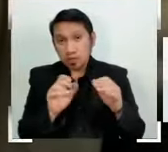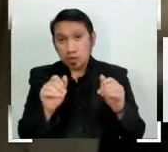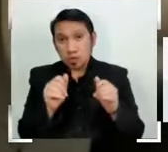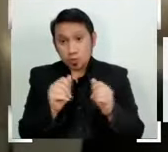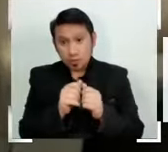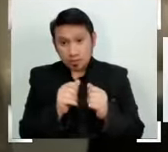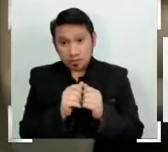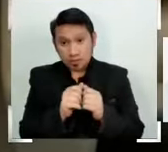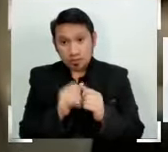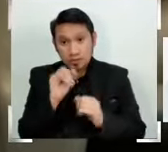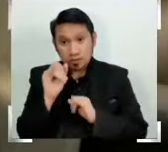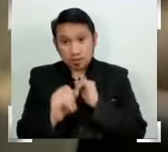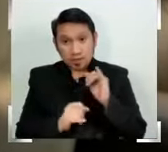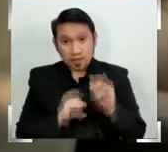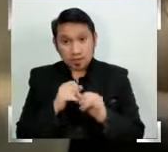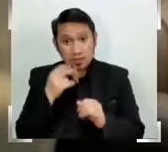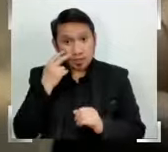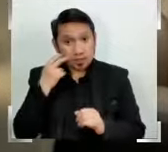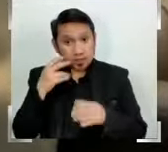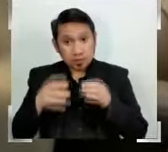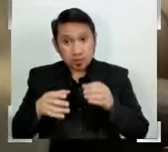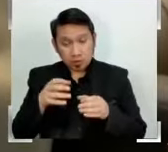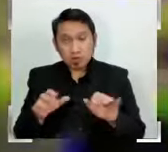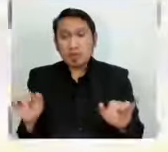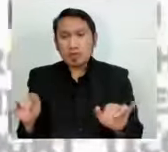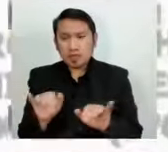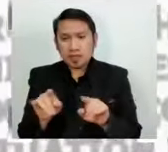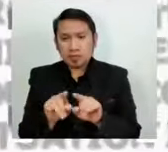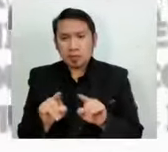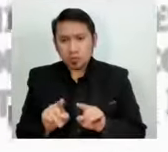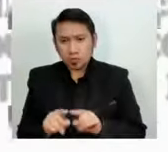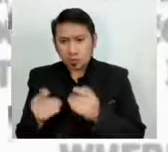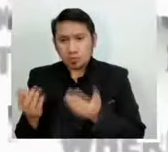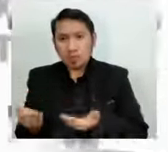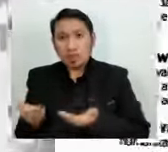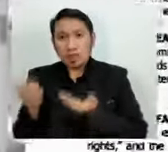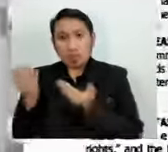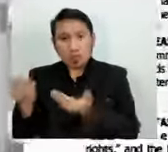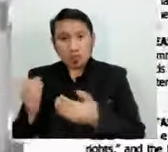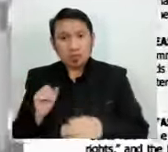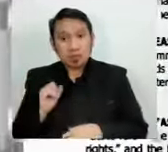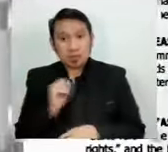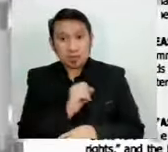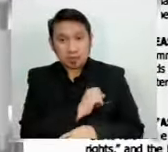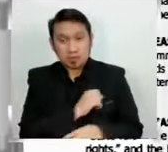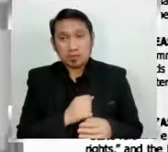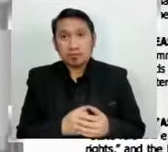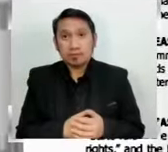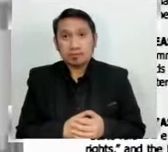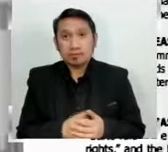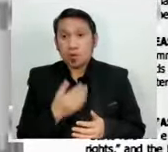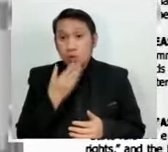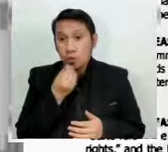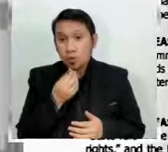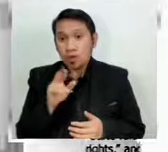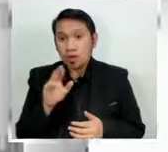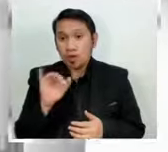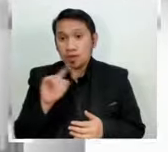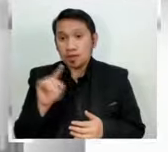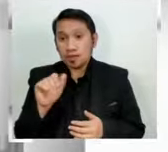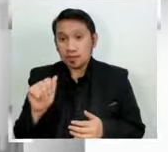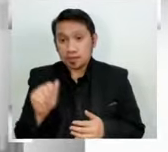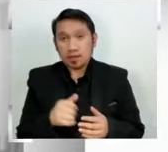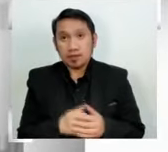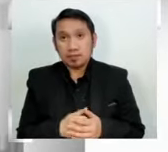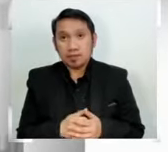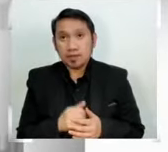isang kaparehong resolusyon ang inihain ngayong araw sa Senado. Sa Senate Resolution 867 ni Senadora Risa Ontiveros, hindi raw ang